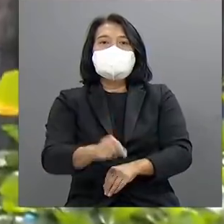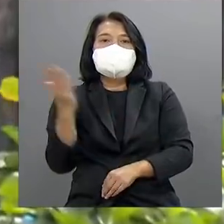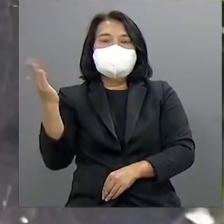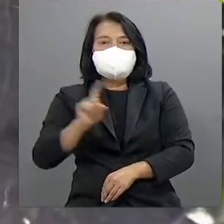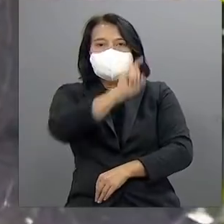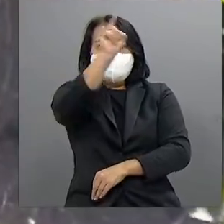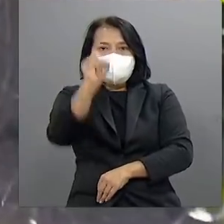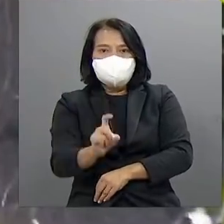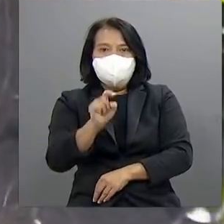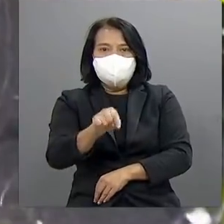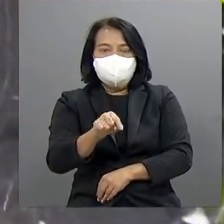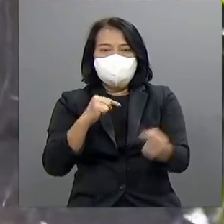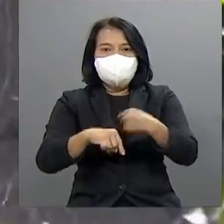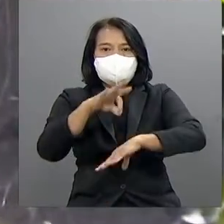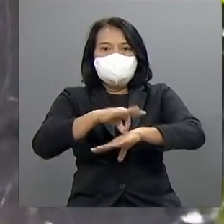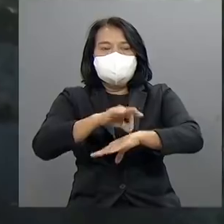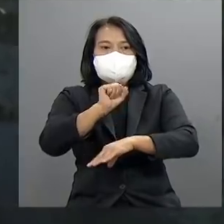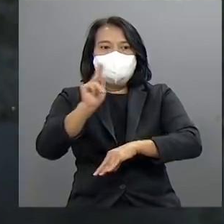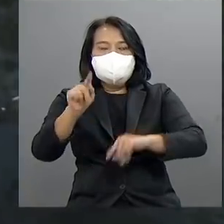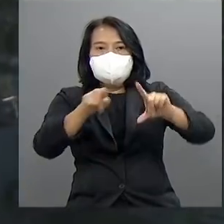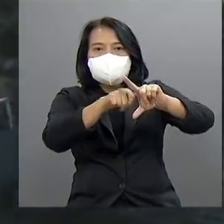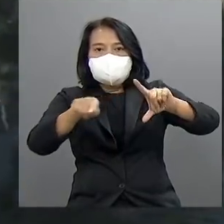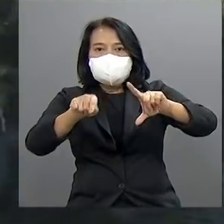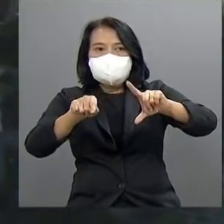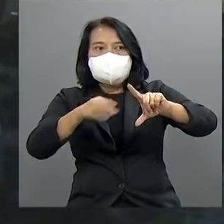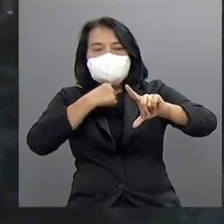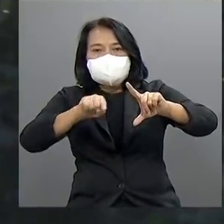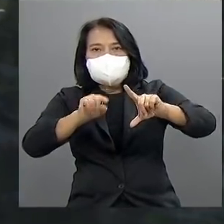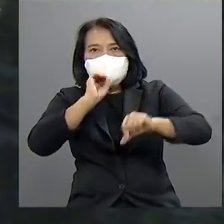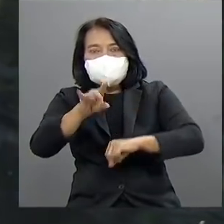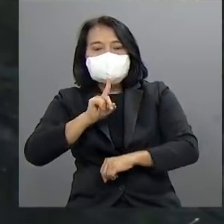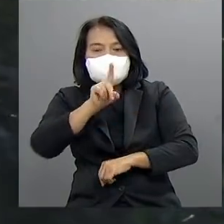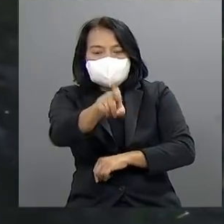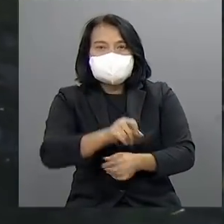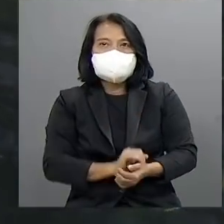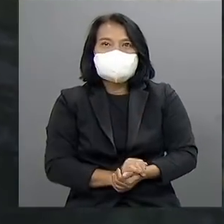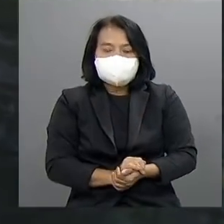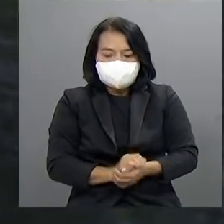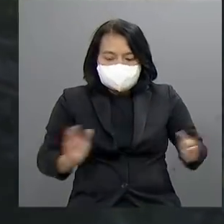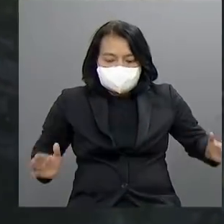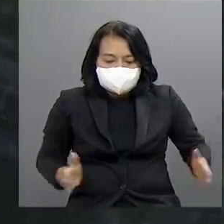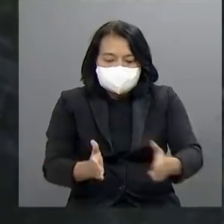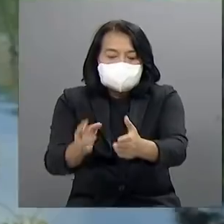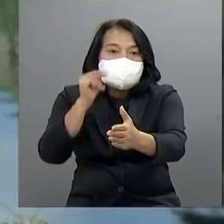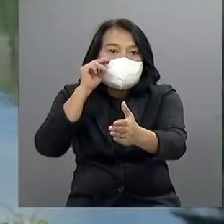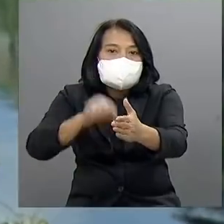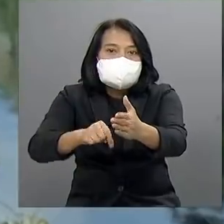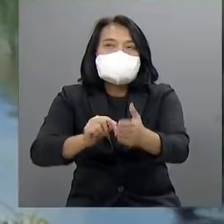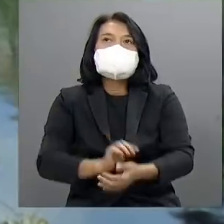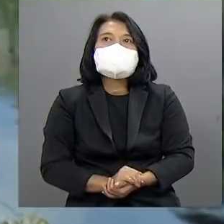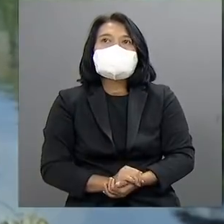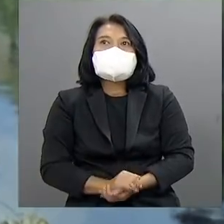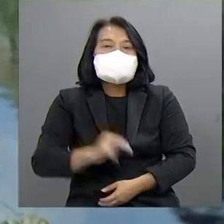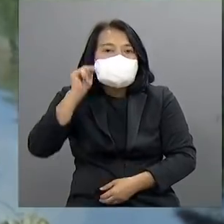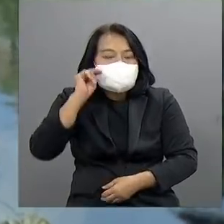าที่สก.พรรคก้าวไกลเขตลาดพร้าวด้วยเช่นเดียวกันค่ะว่าเพราะว่าคลองเป้าตรงจุดนี้นะคะนับเป็นคลองสาขาที่น้ำเนี่ยจะไหลไปสู่คลองล